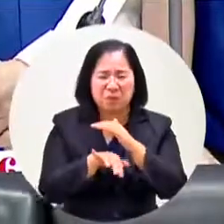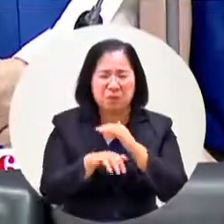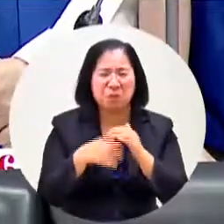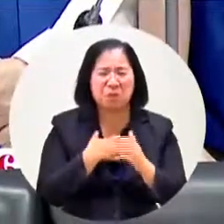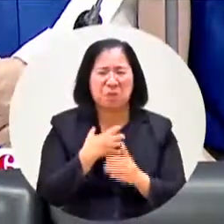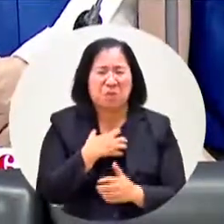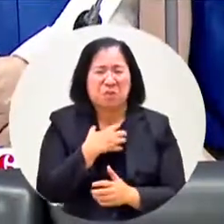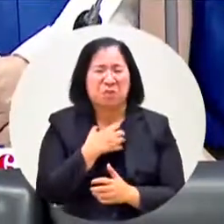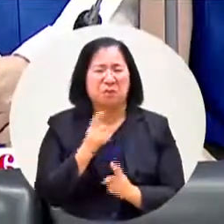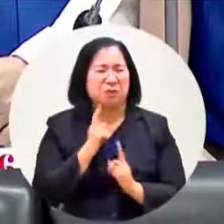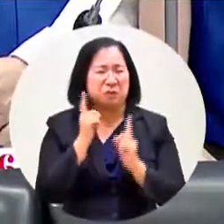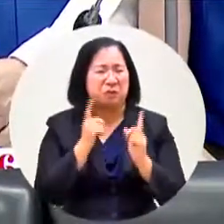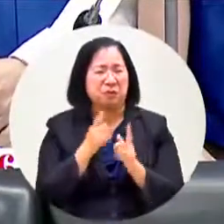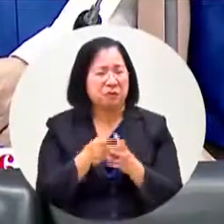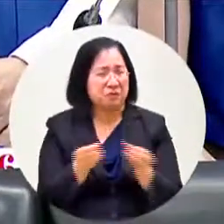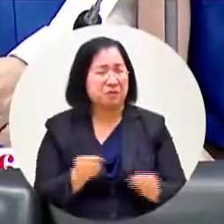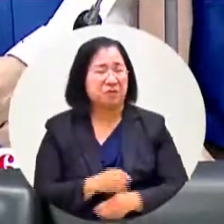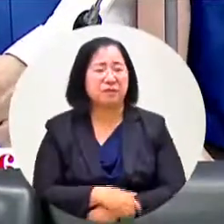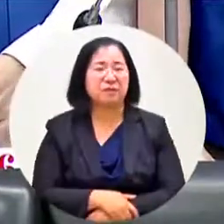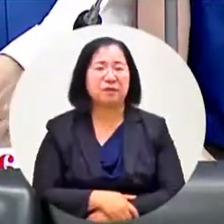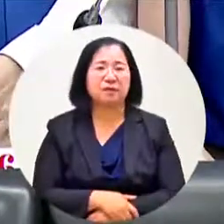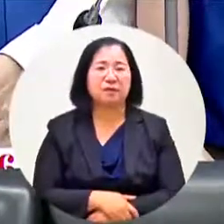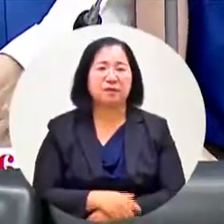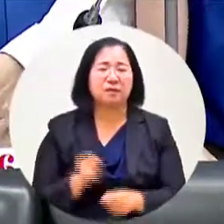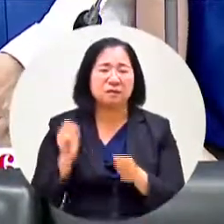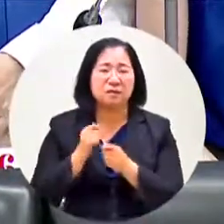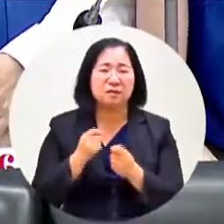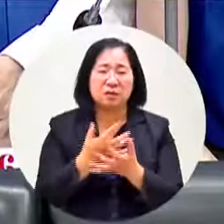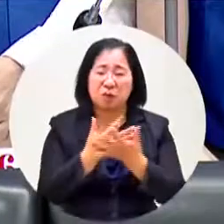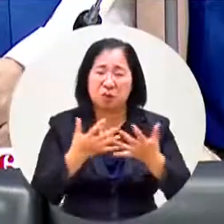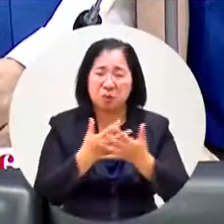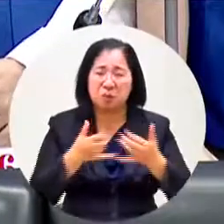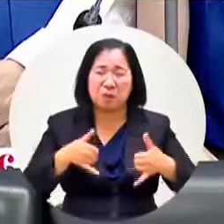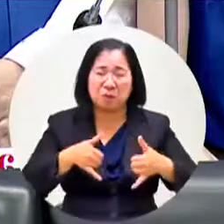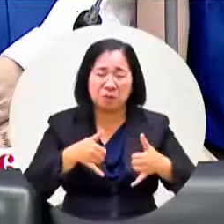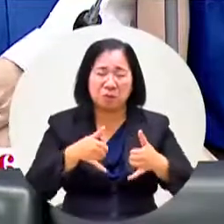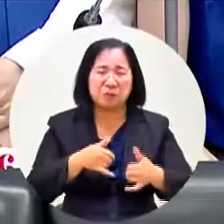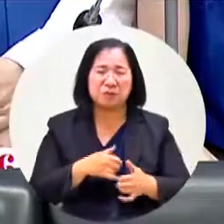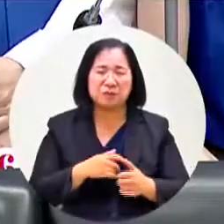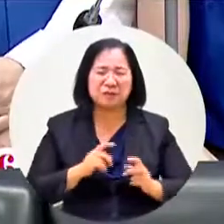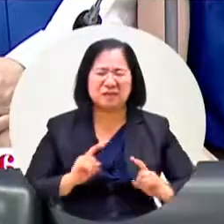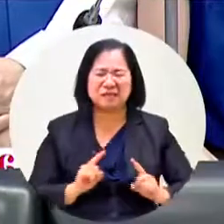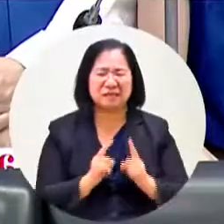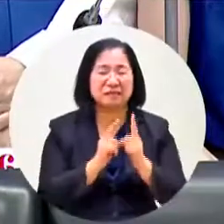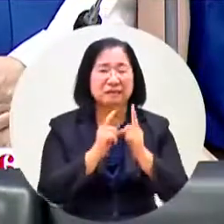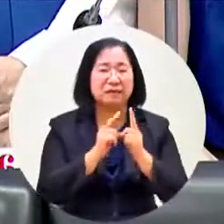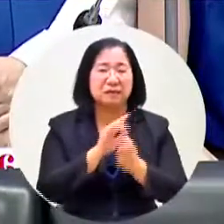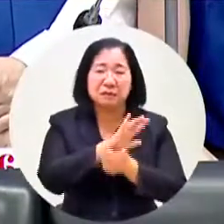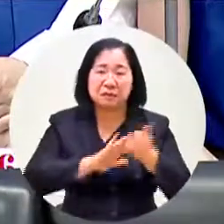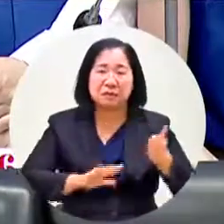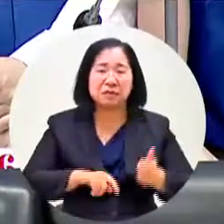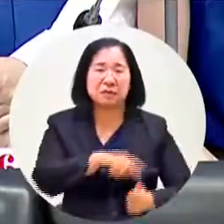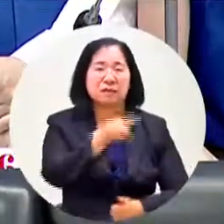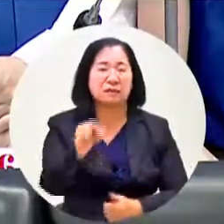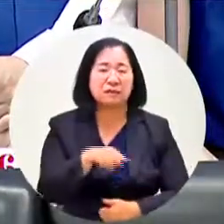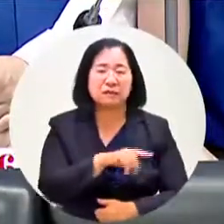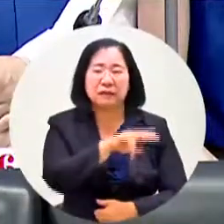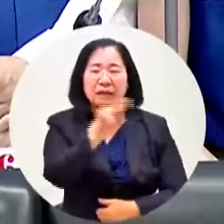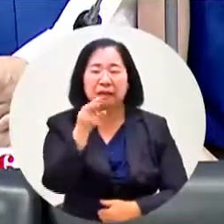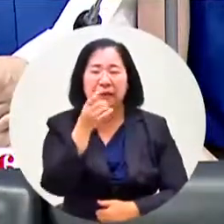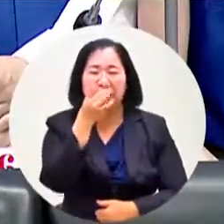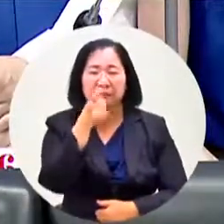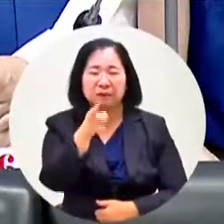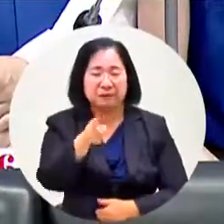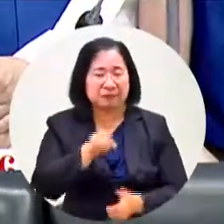值。 好，谢谢市长。但是市长。这阵子的纷扰变成人民黑韩